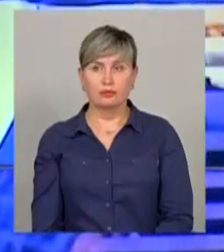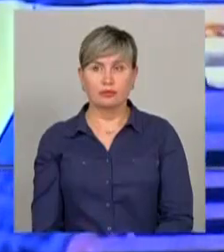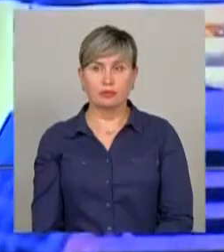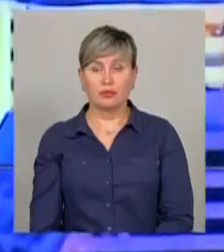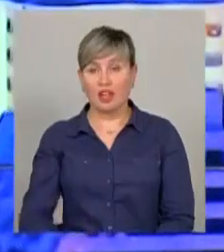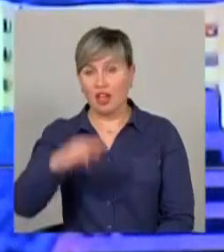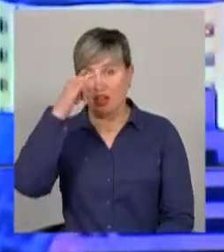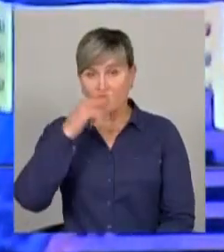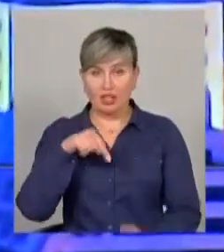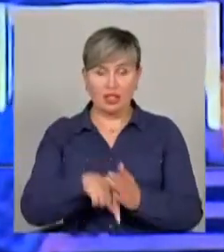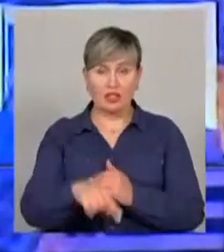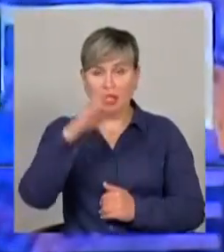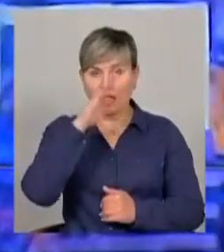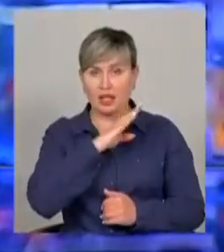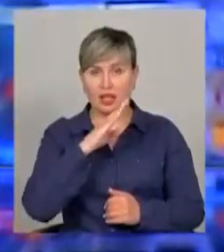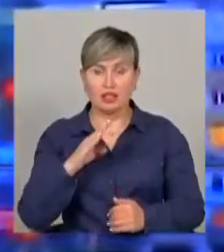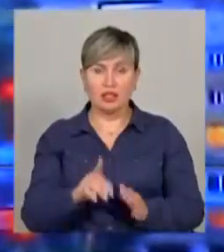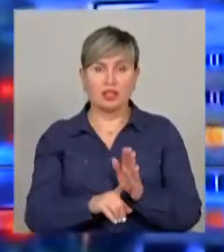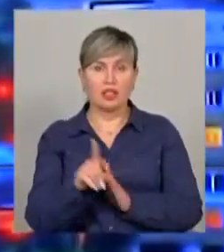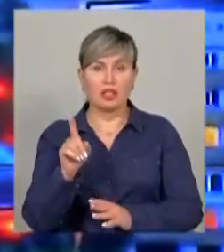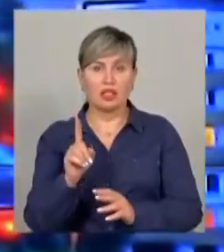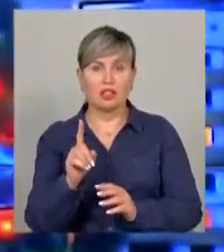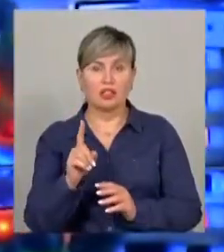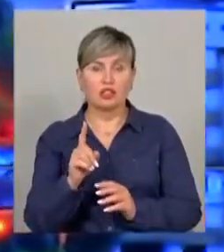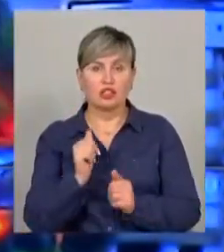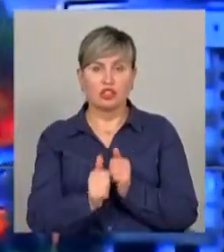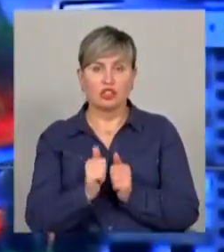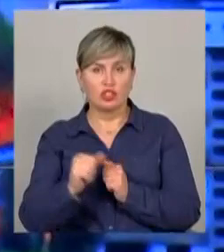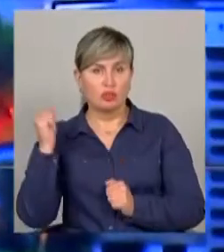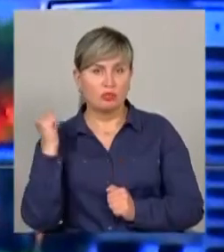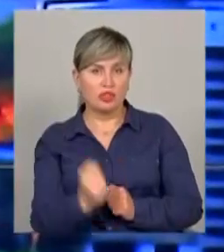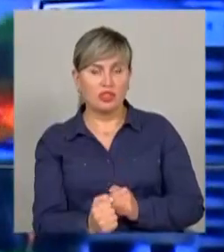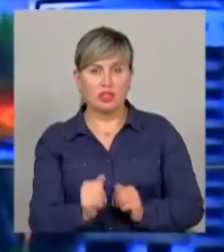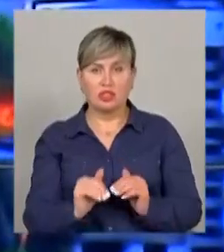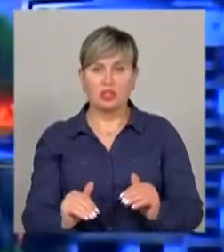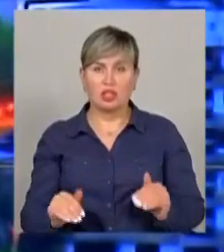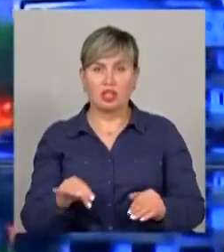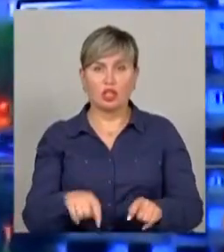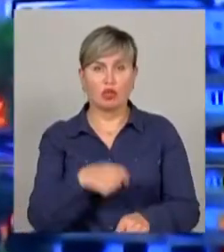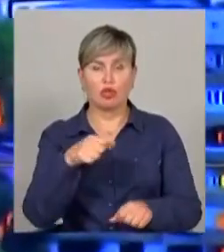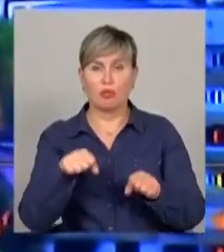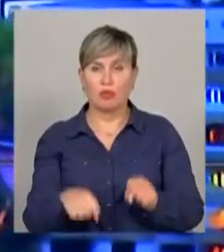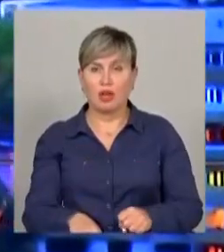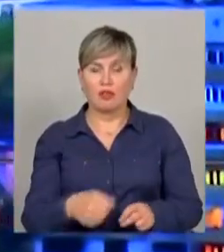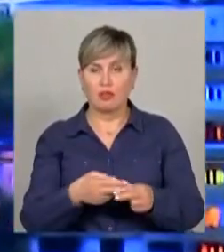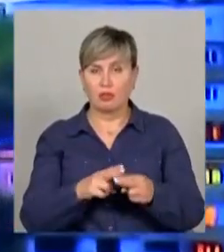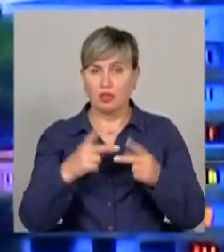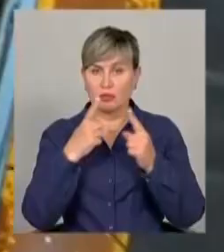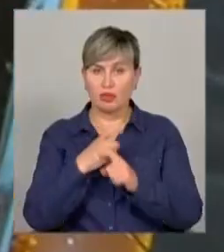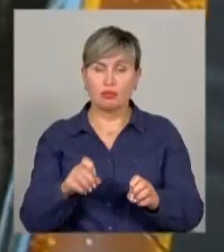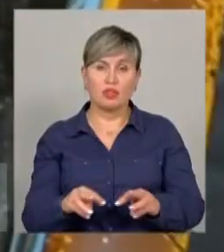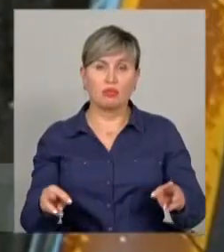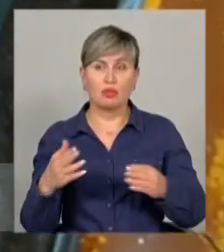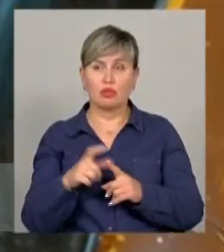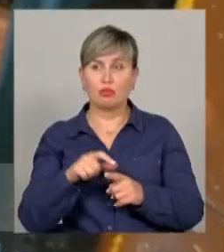В Казахстане родители стали чаще бить детей и нарушать их права. Об этом сообщил замминистра просвещения Еделе Успан. По его